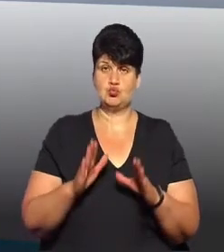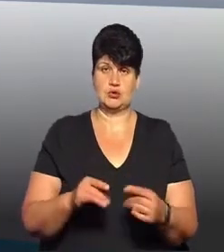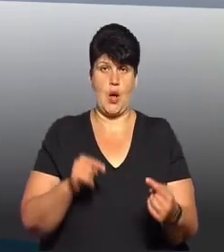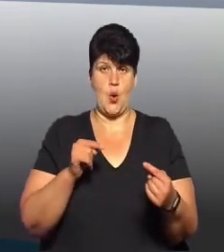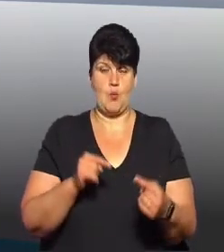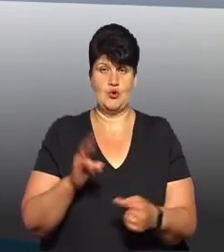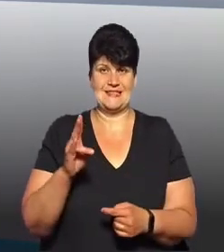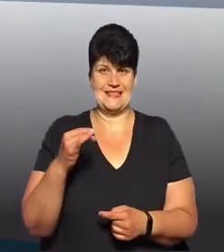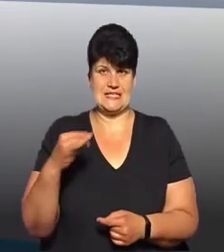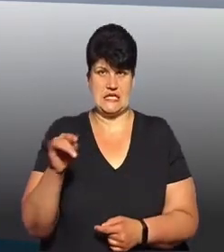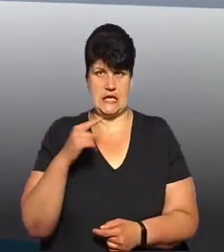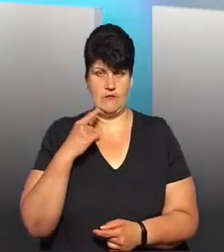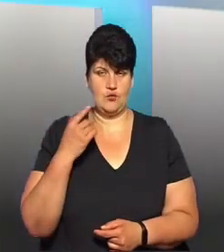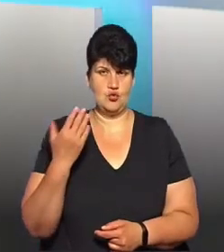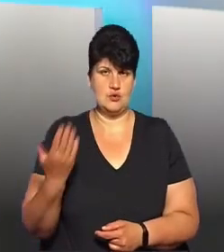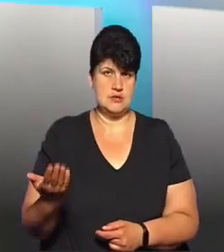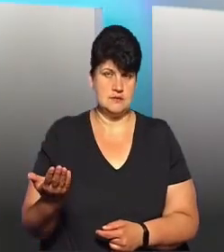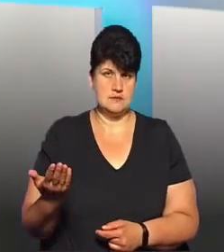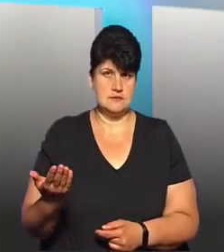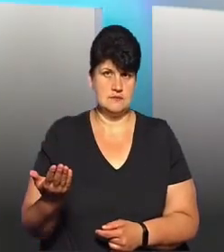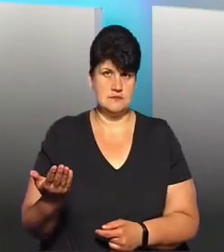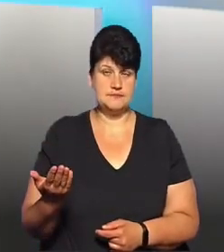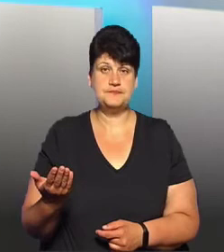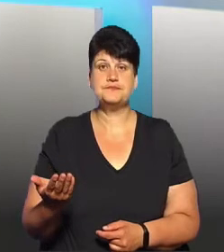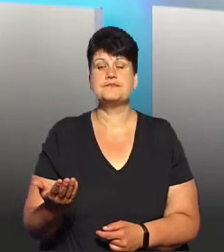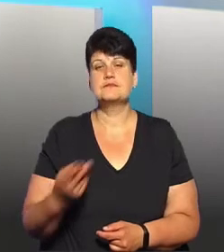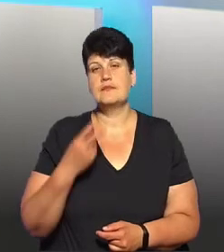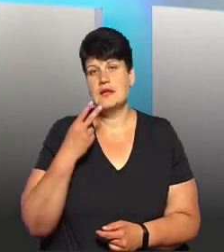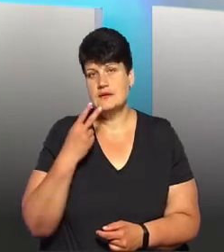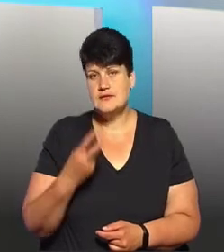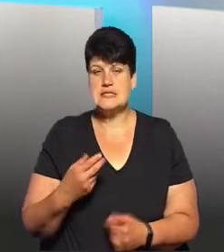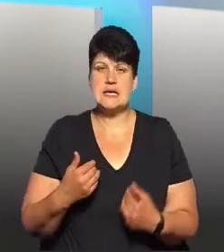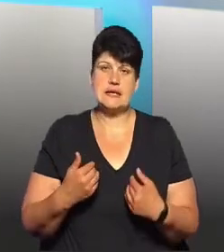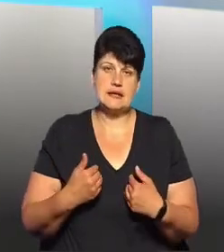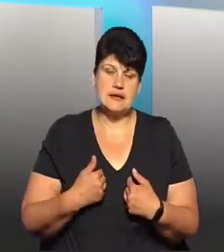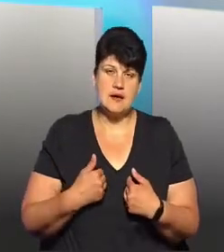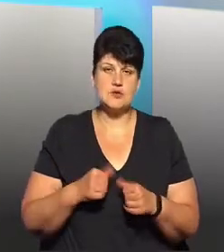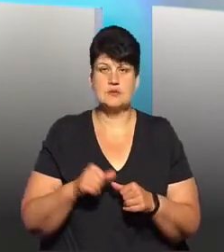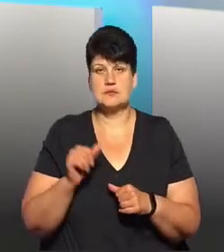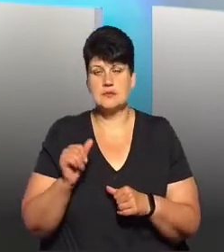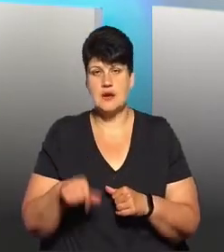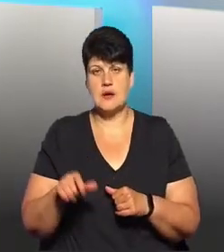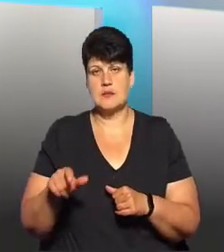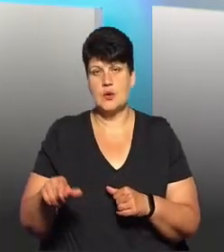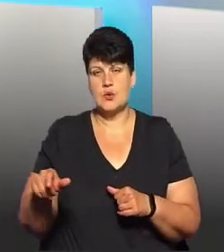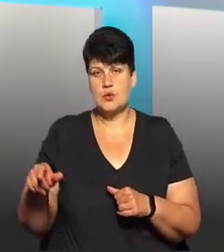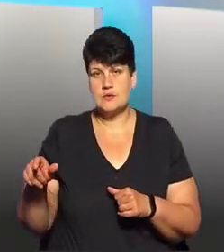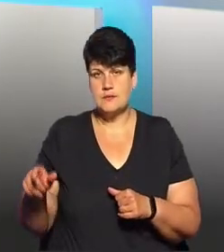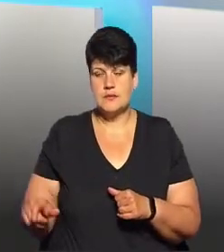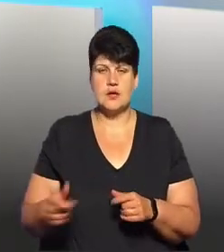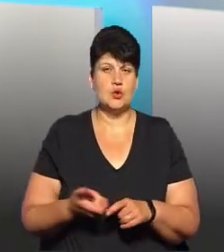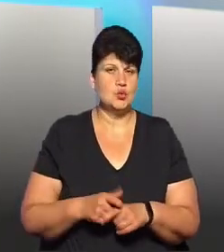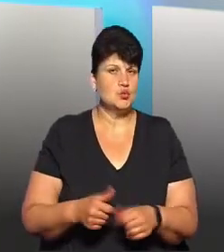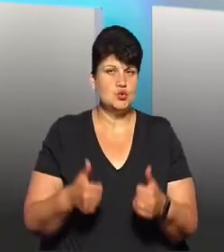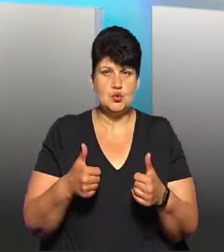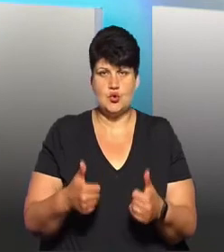гурт успішним, ось так, навіть другу сторону? Ну, дивіться, я з деякими людьми... Якщо він справді опозиційний. Я з деякими людьми дуже добре